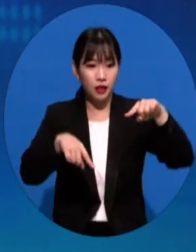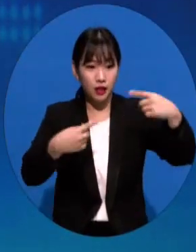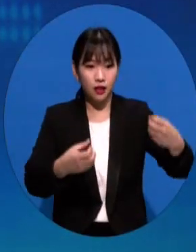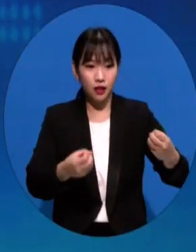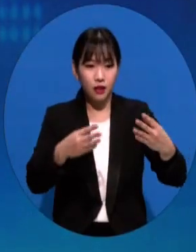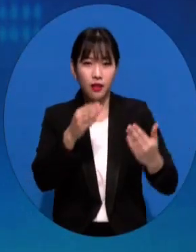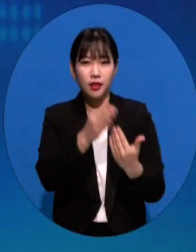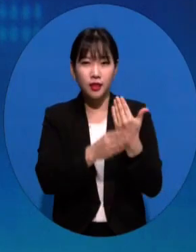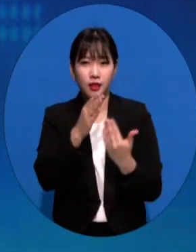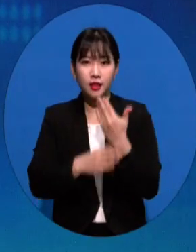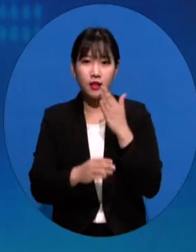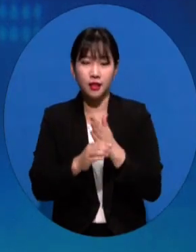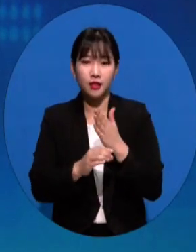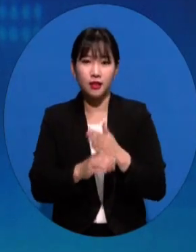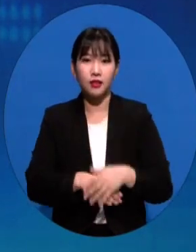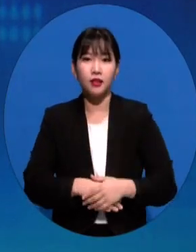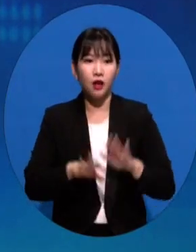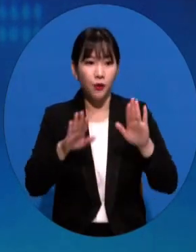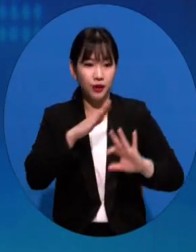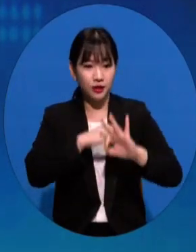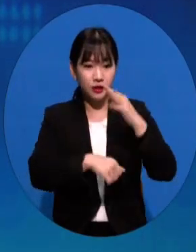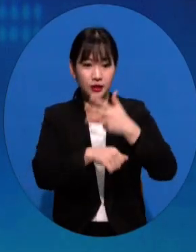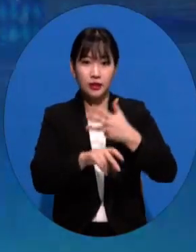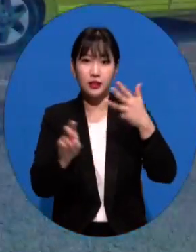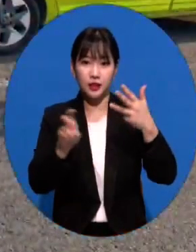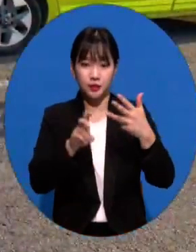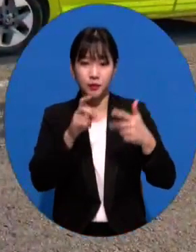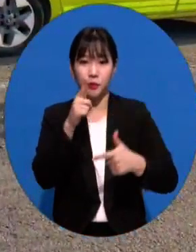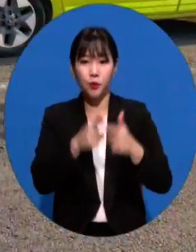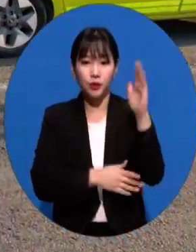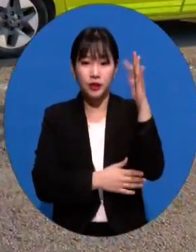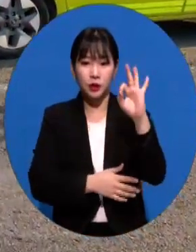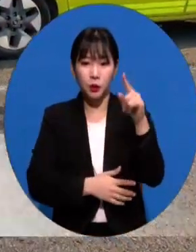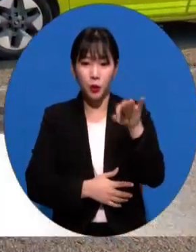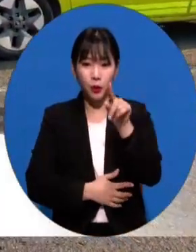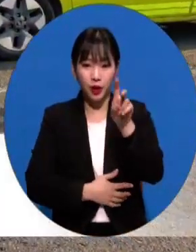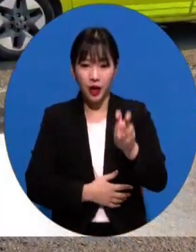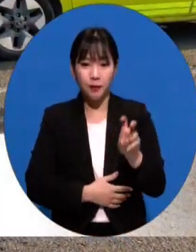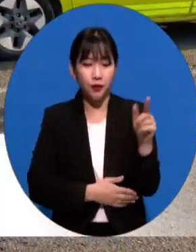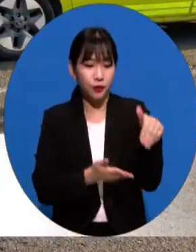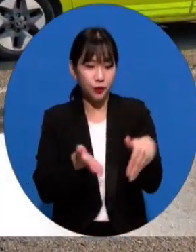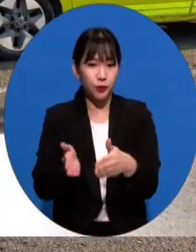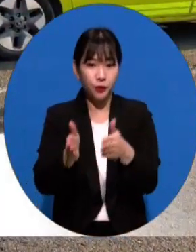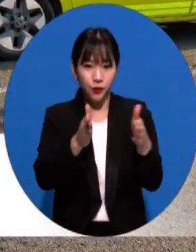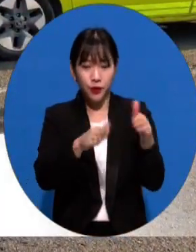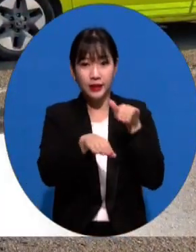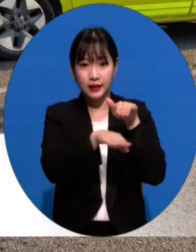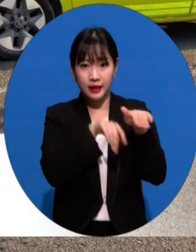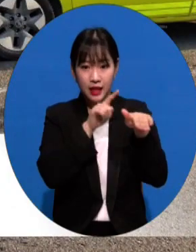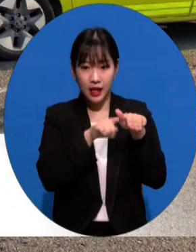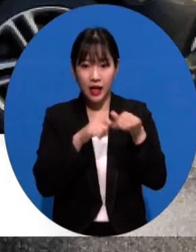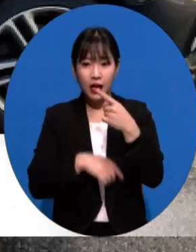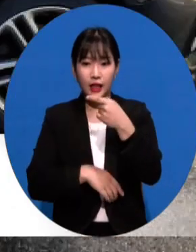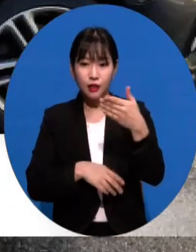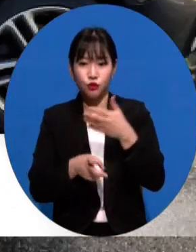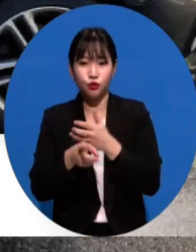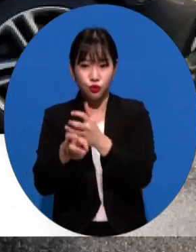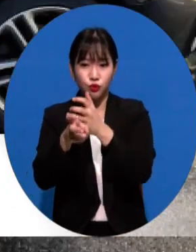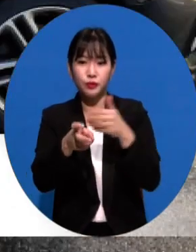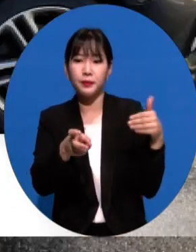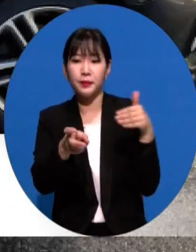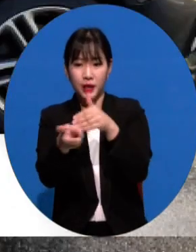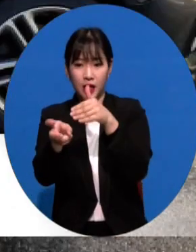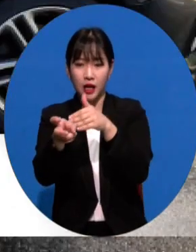서울 연휴 사고가 있다르고 있습니다 오늘 오전 8시 20분쯤 목포시 옥암동의한 도로에서 승용차가 119